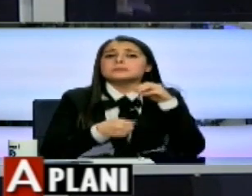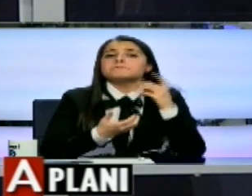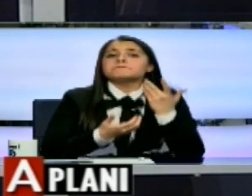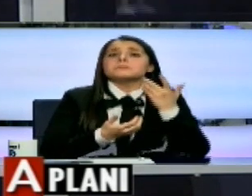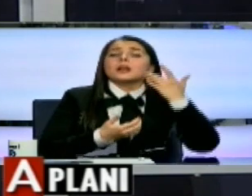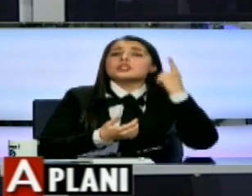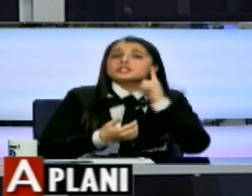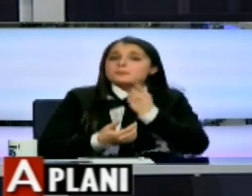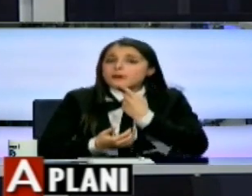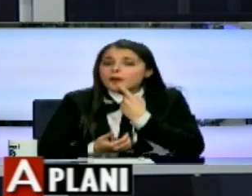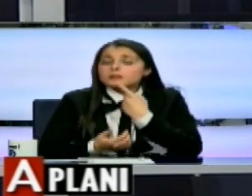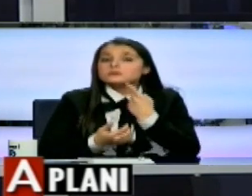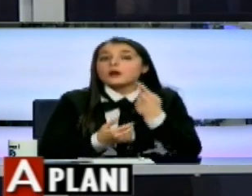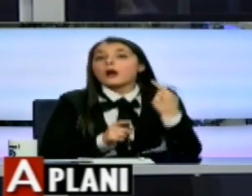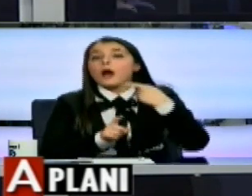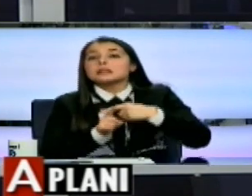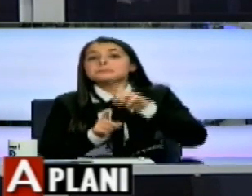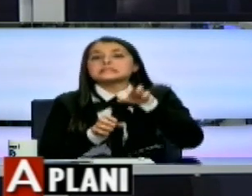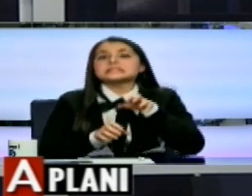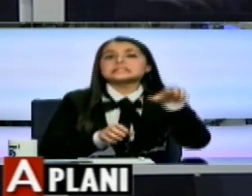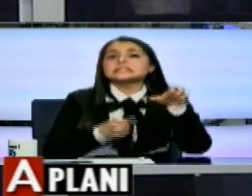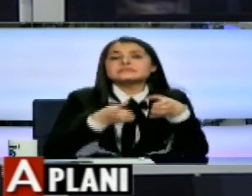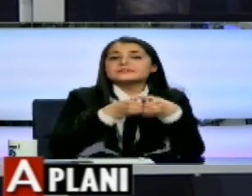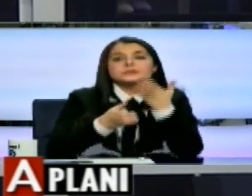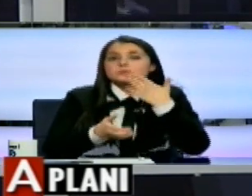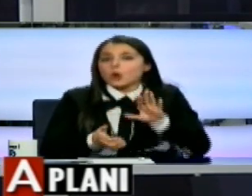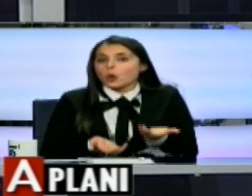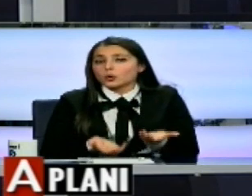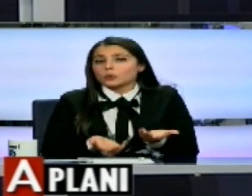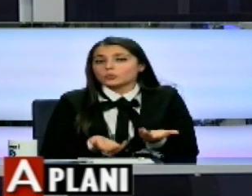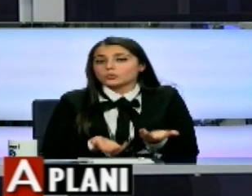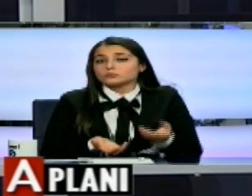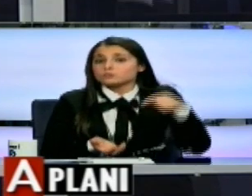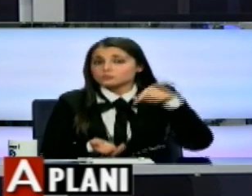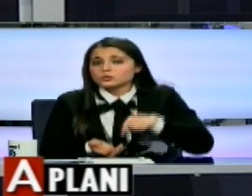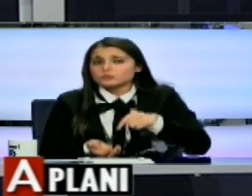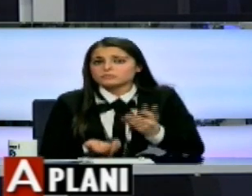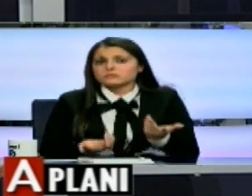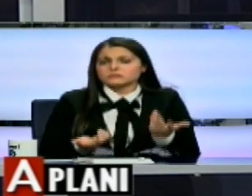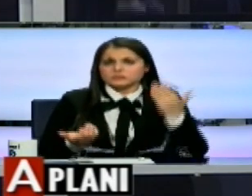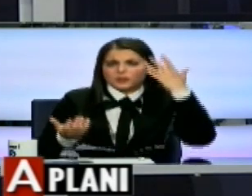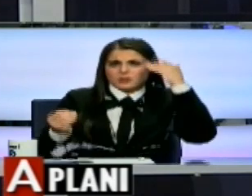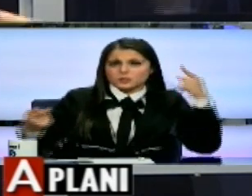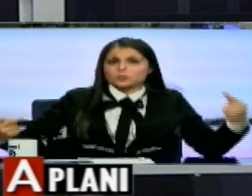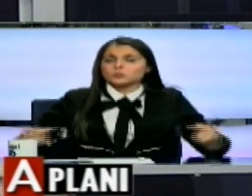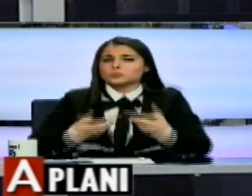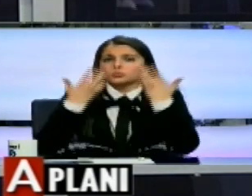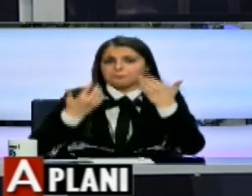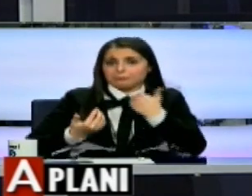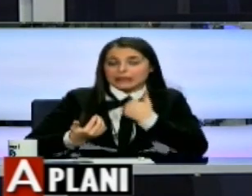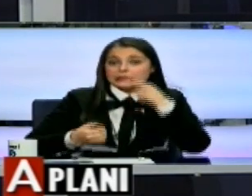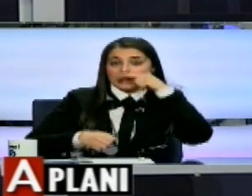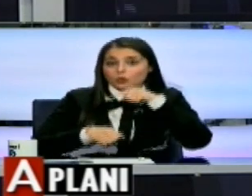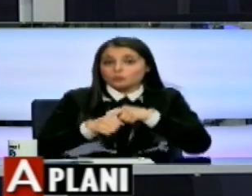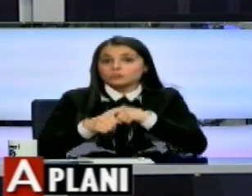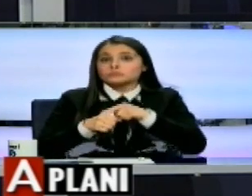İşitme engeller için ayrı bir sınıf yok. Yani bu o kadar anlaşılamaz bir durum ki ben inanıyorum ki çok